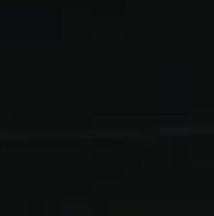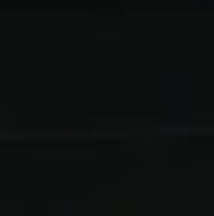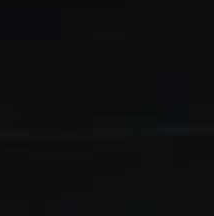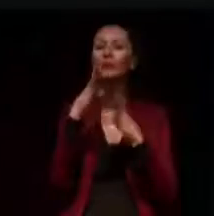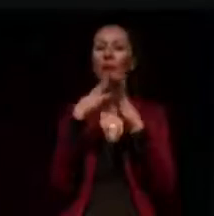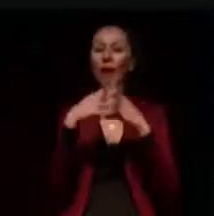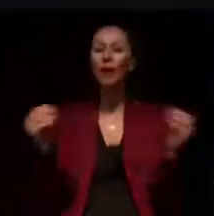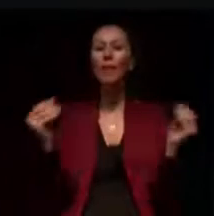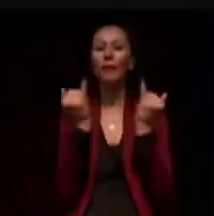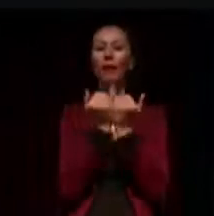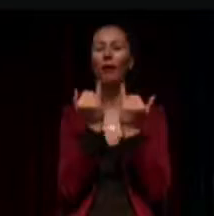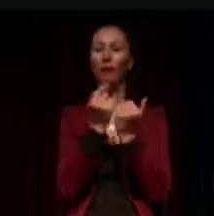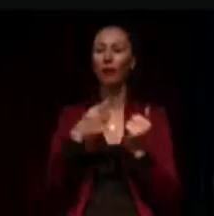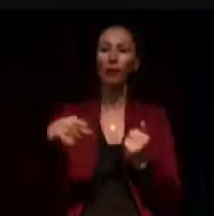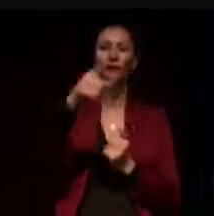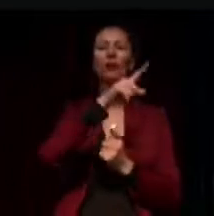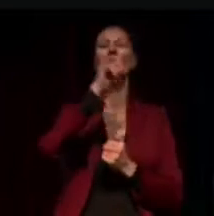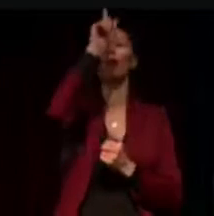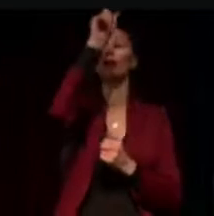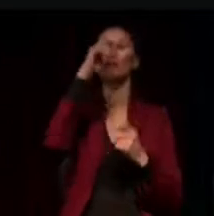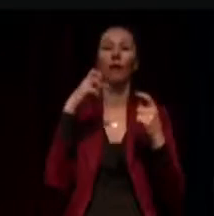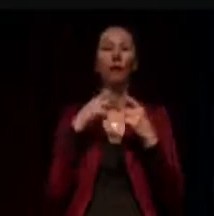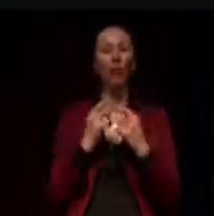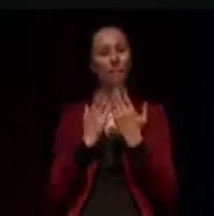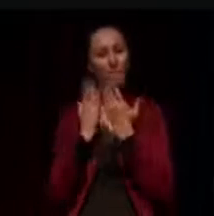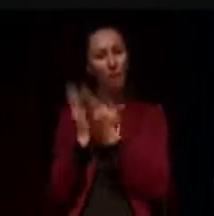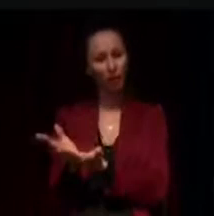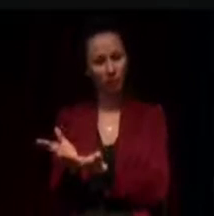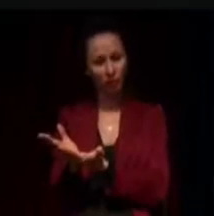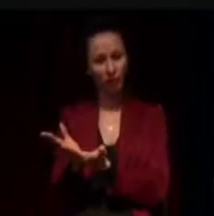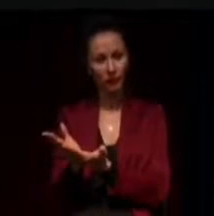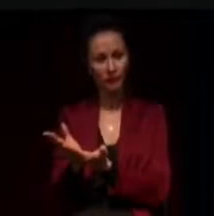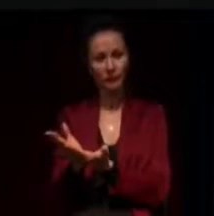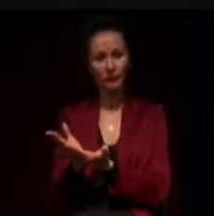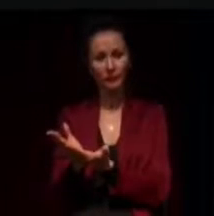Hayatını kaybeden kardeşlerimize Allah'tan rahmet.